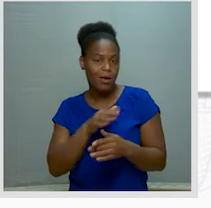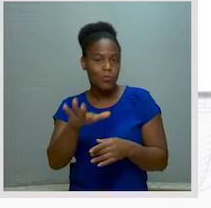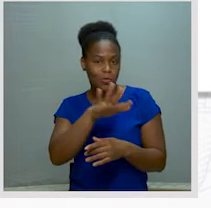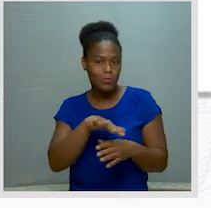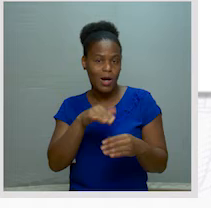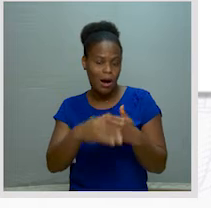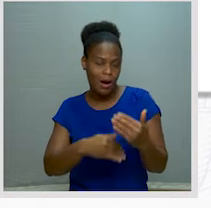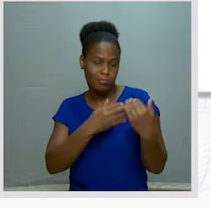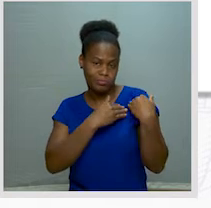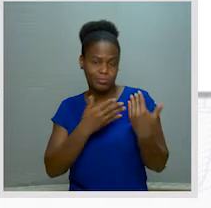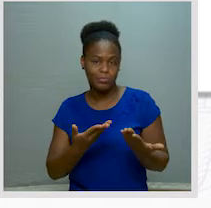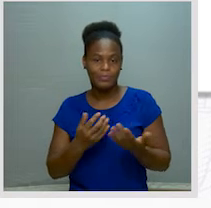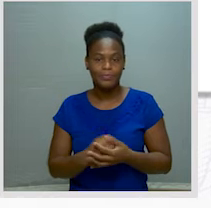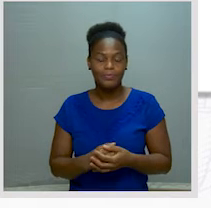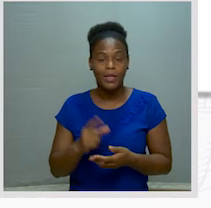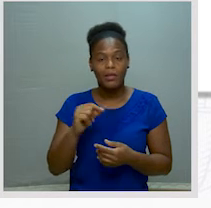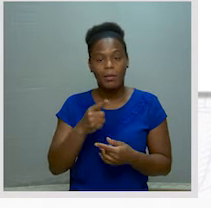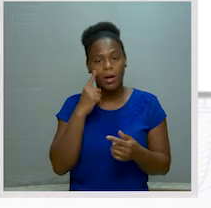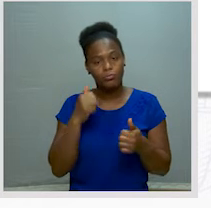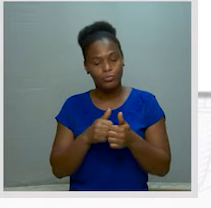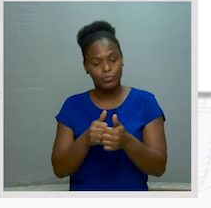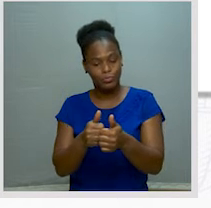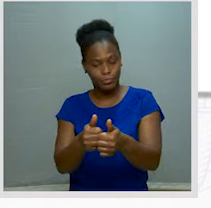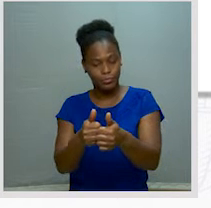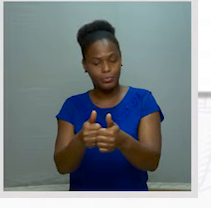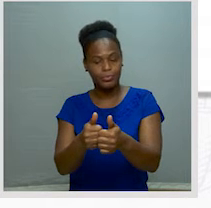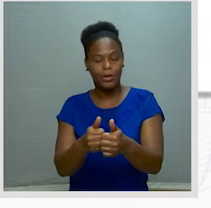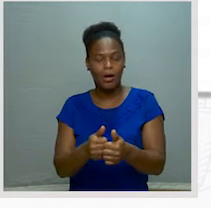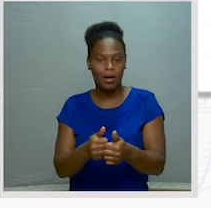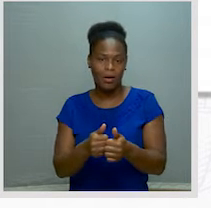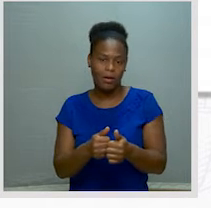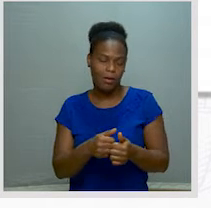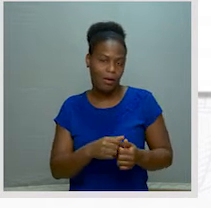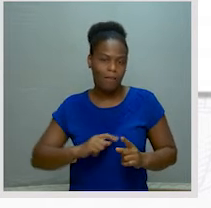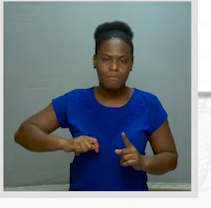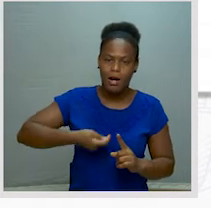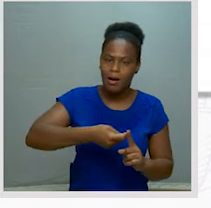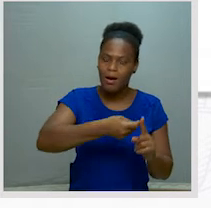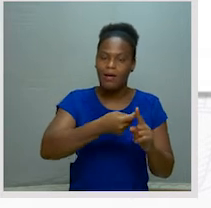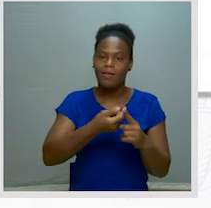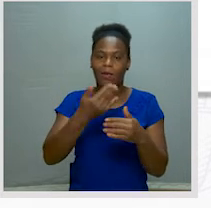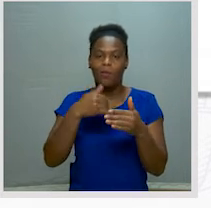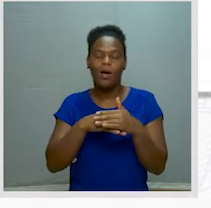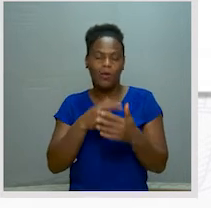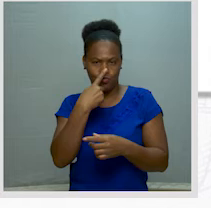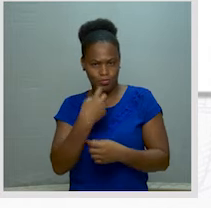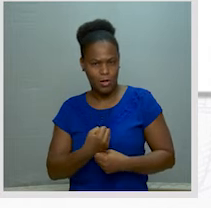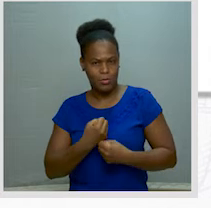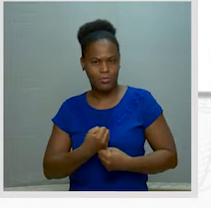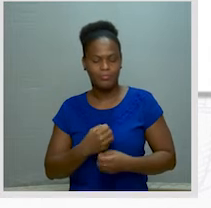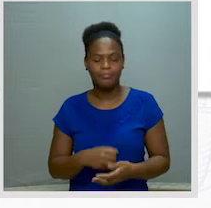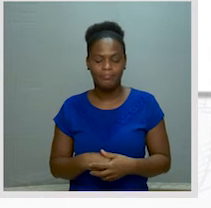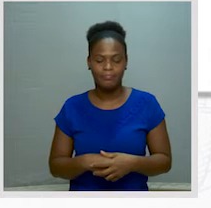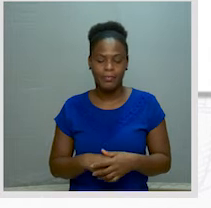le pas. On les accompagne, on les pousse à garder le